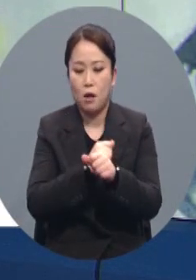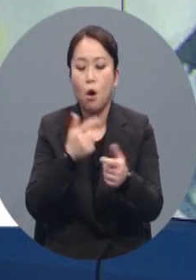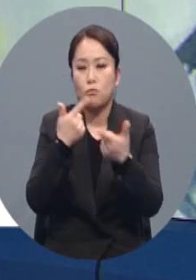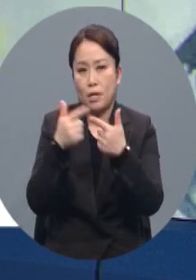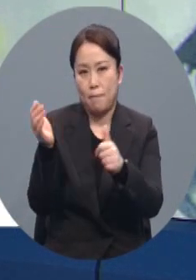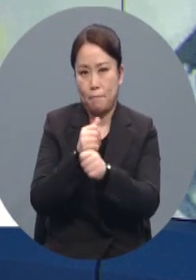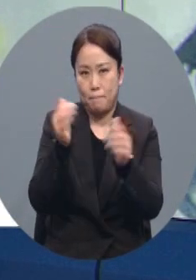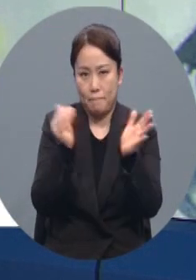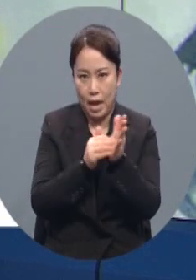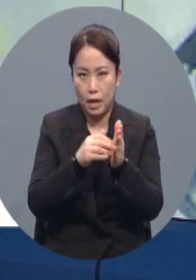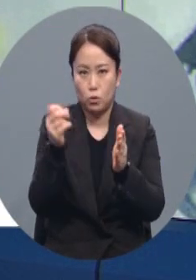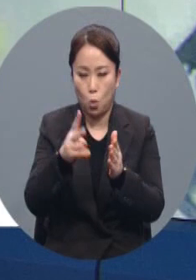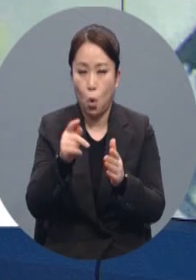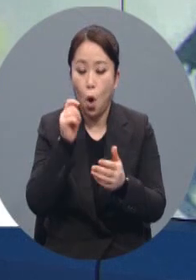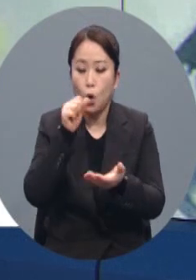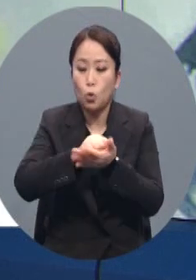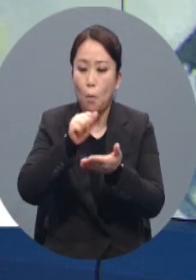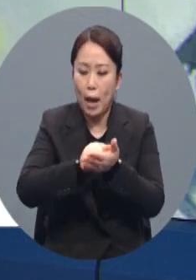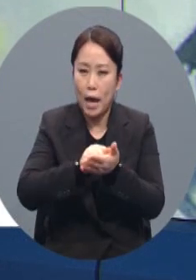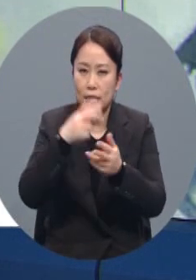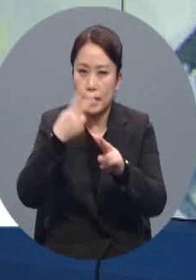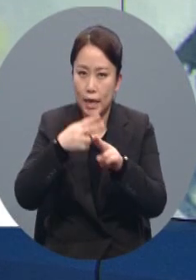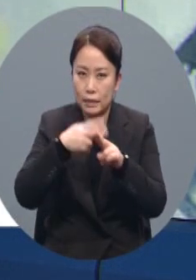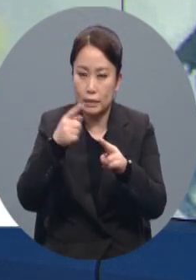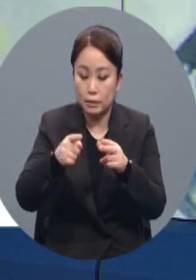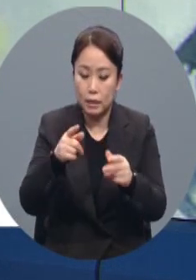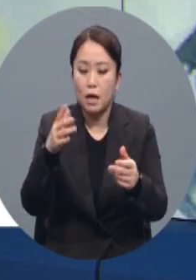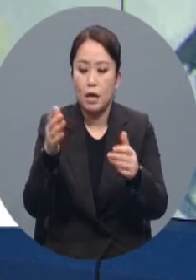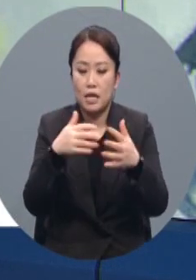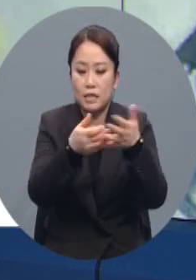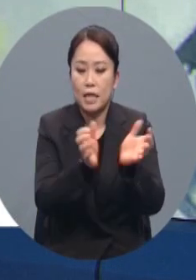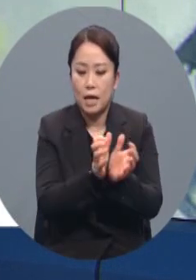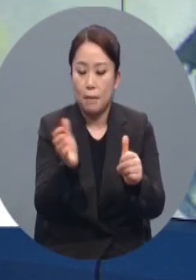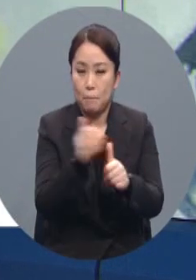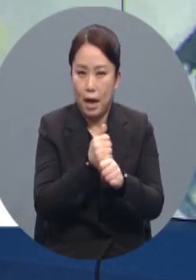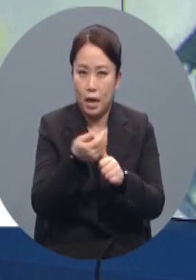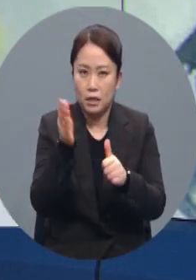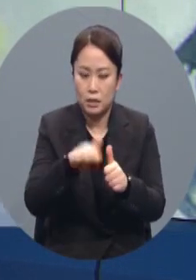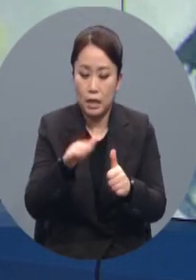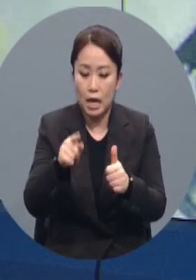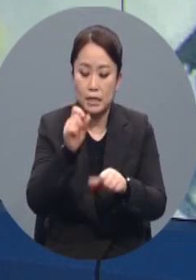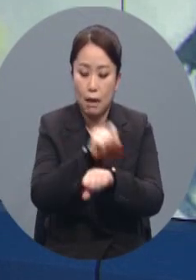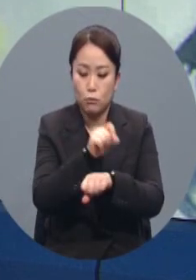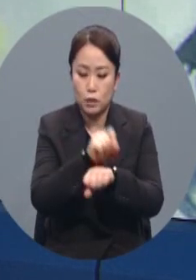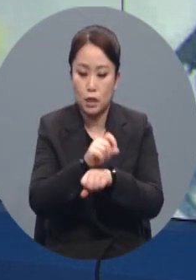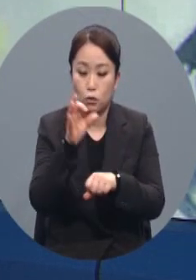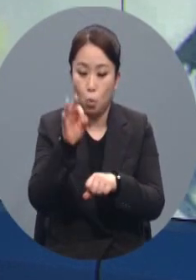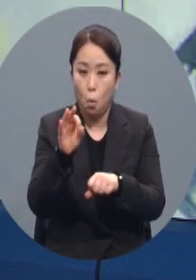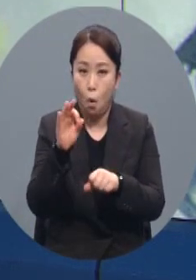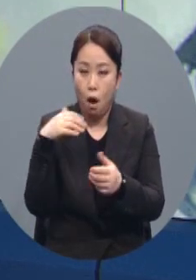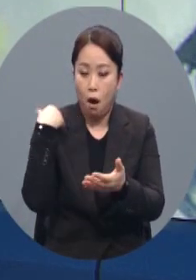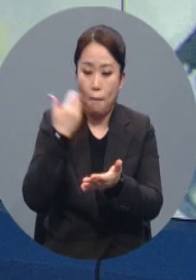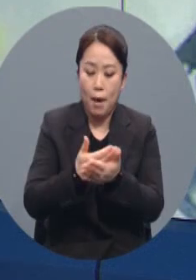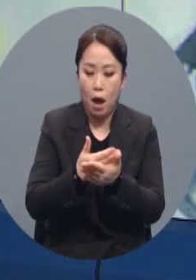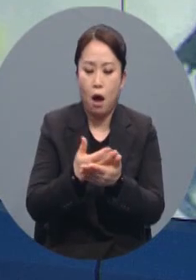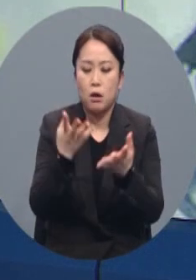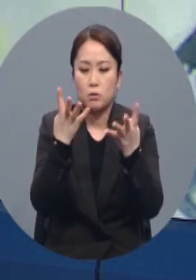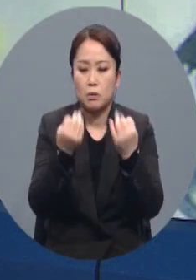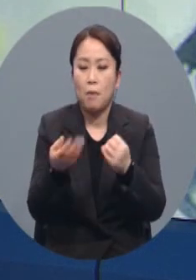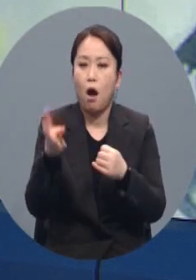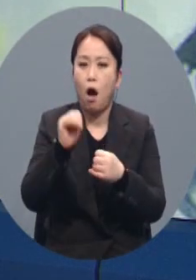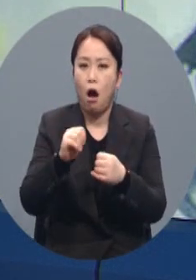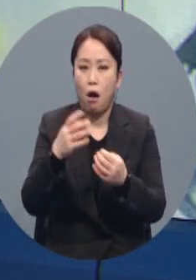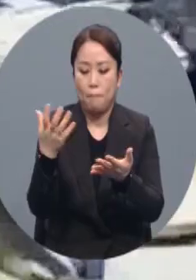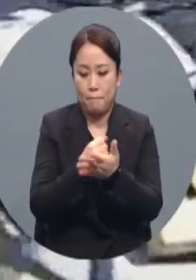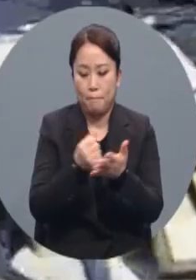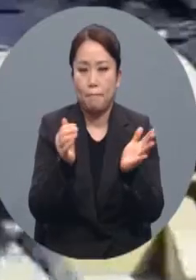일당이 붙잡혔는데 사무실에서 돈다발 10수억 원이 발견됐습니다. 사건 사고 소식 현지호 기자가 전합니다.